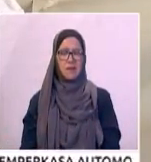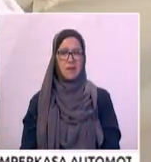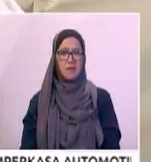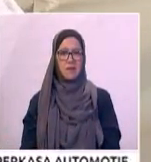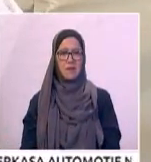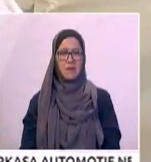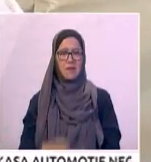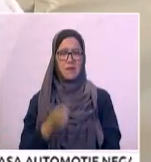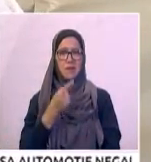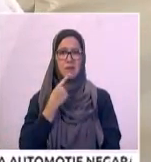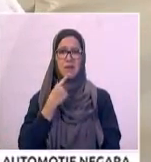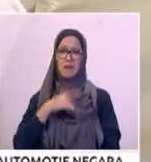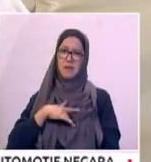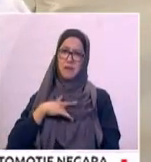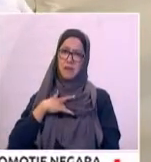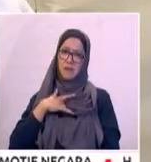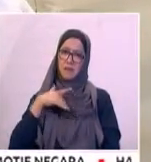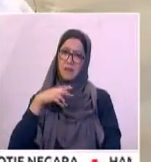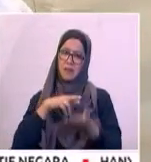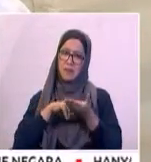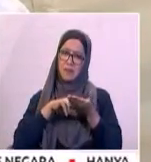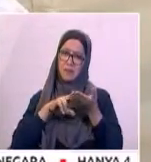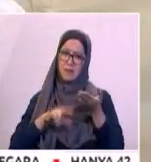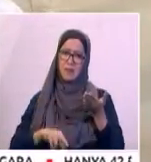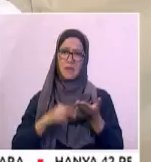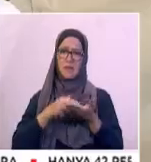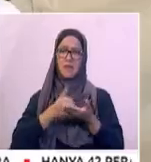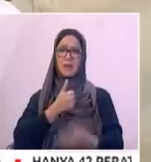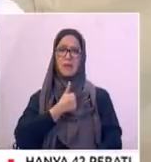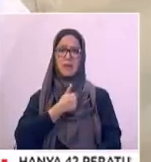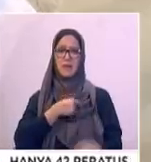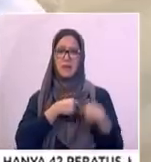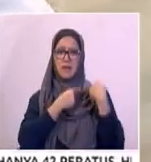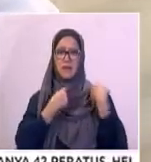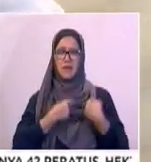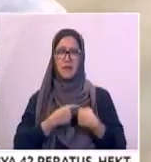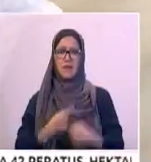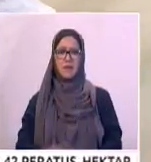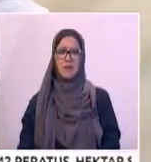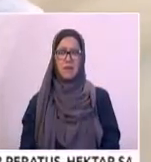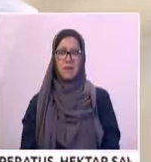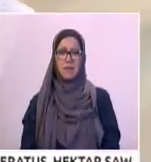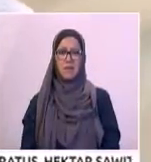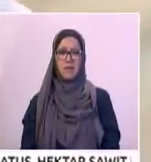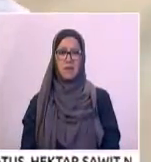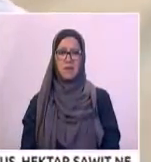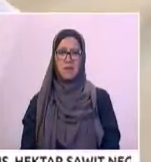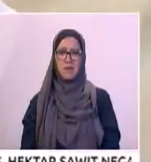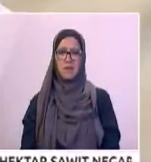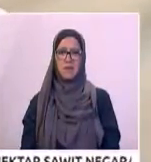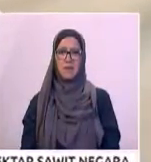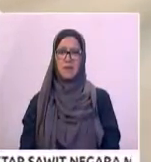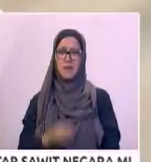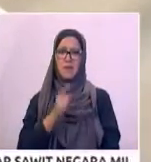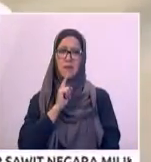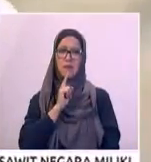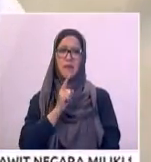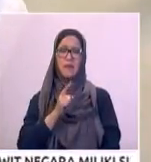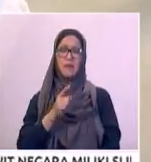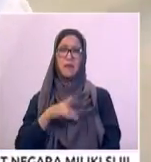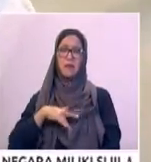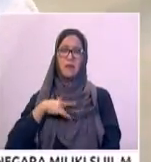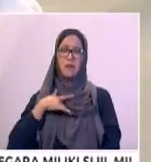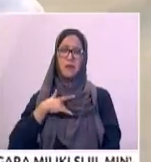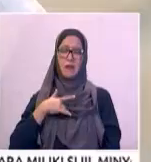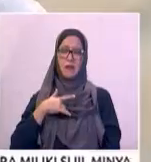rasa juga rendah hati. Okey, dan juga rasa sebat. Okey, dengan khutbah